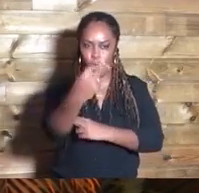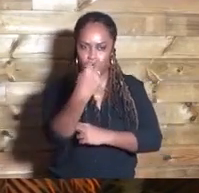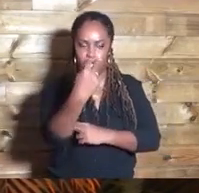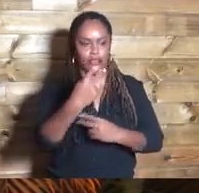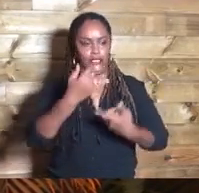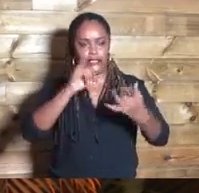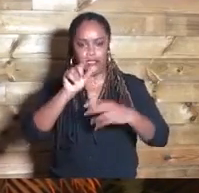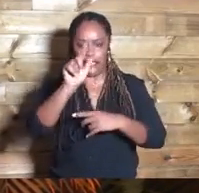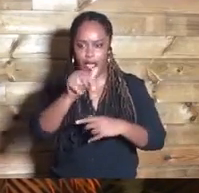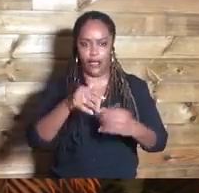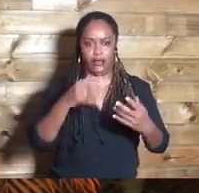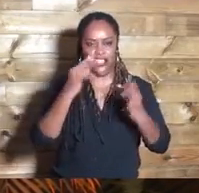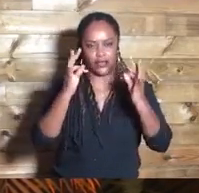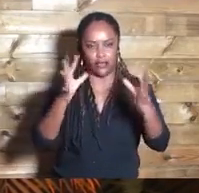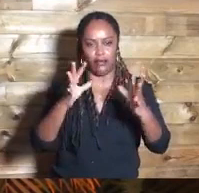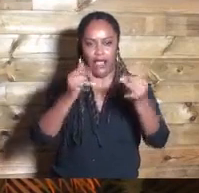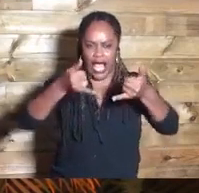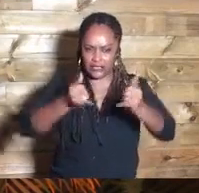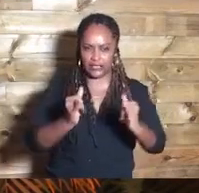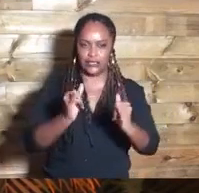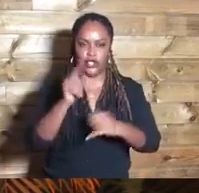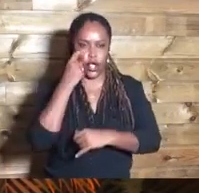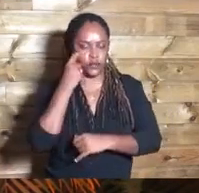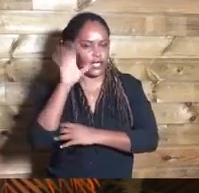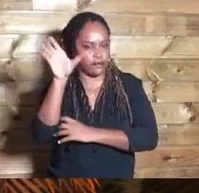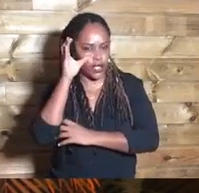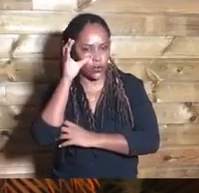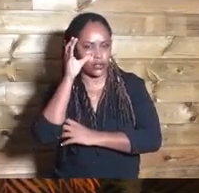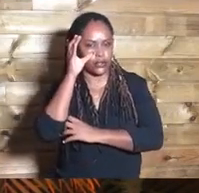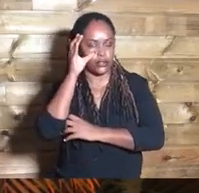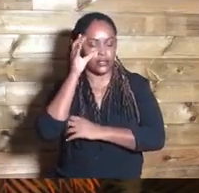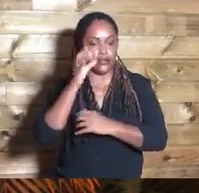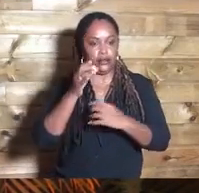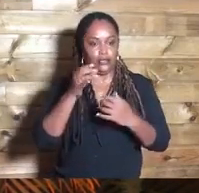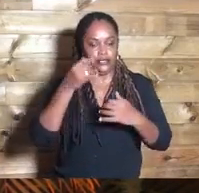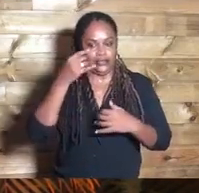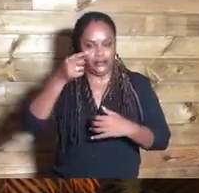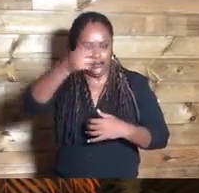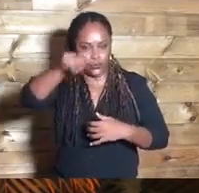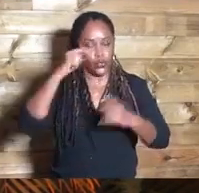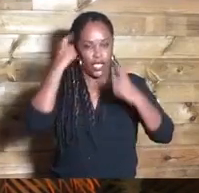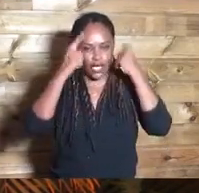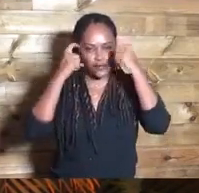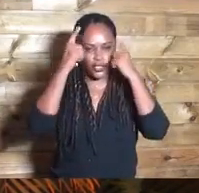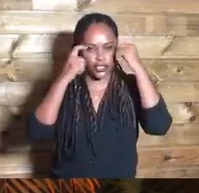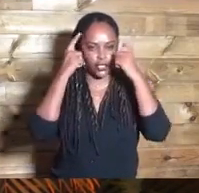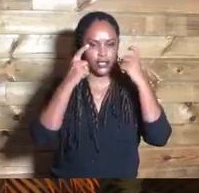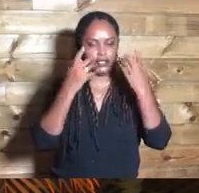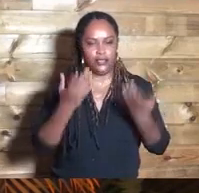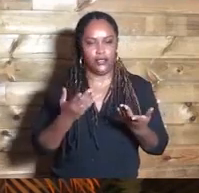si nous prenons quatre autres, c'est que nous savons qu'il n'y a moyen de faire différemment. Et que seul monde qui peut porter solution là-bas, nous,